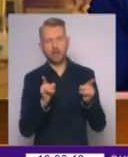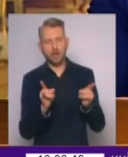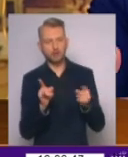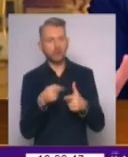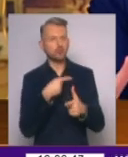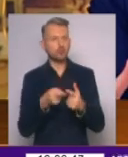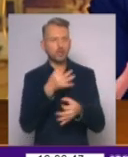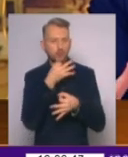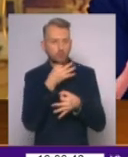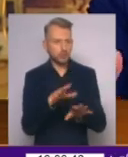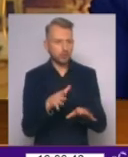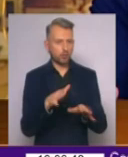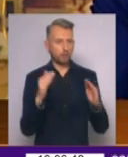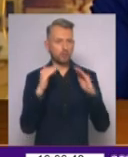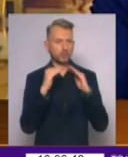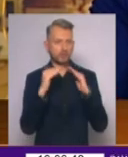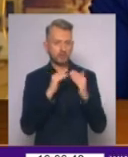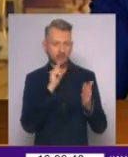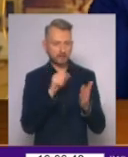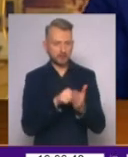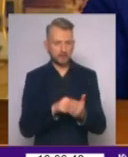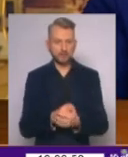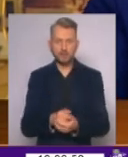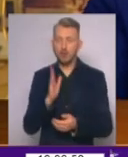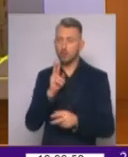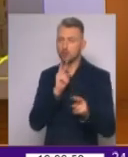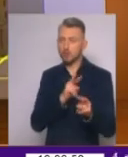чи будь-якої будівлі дістатися. Так, будемо